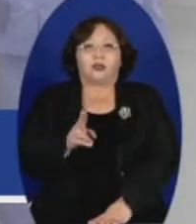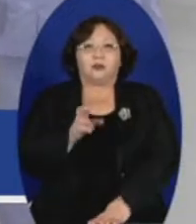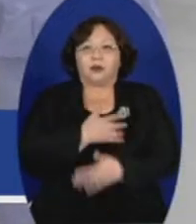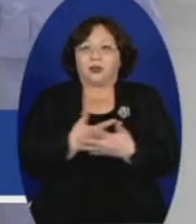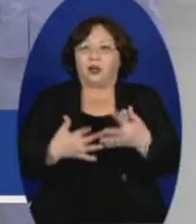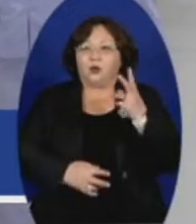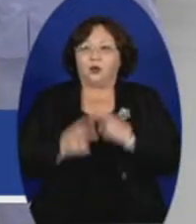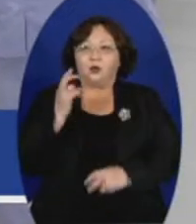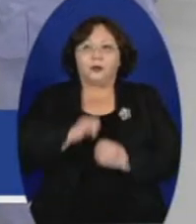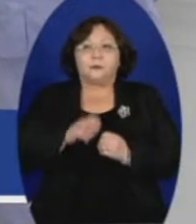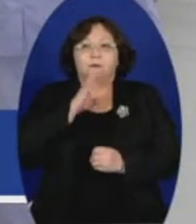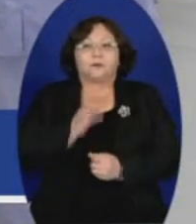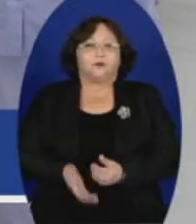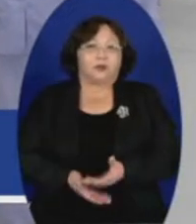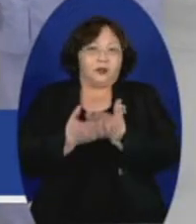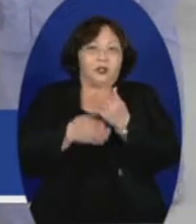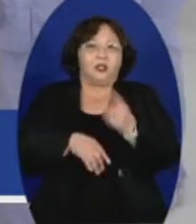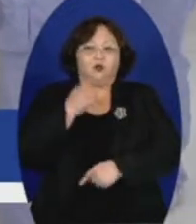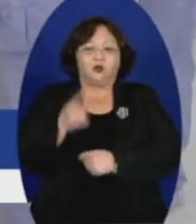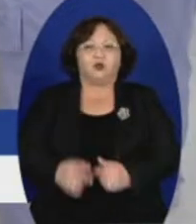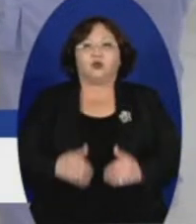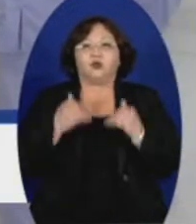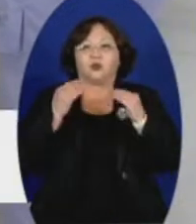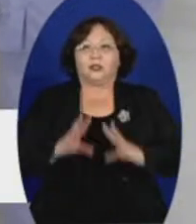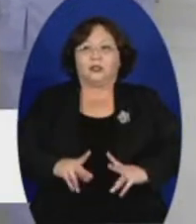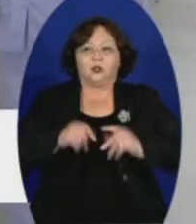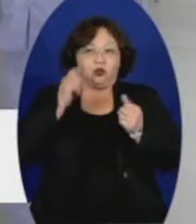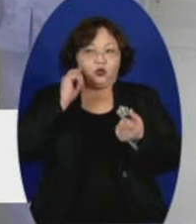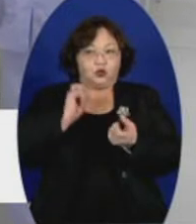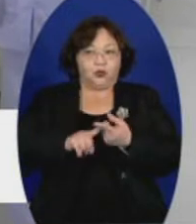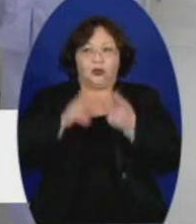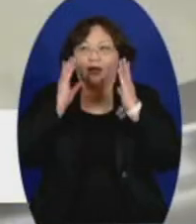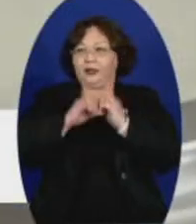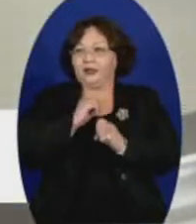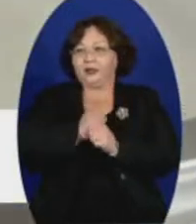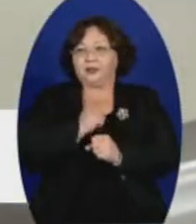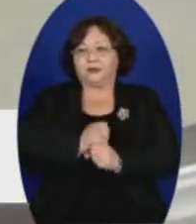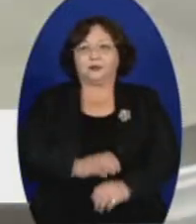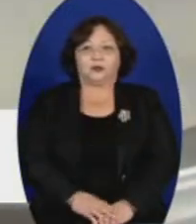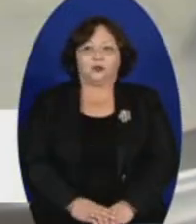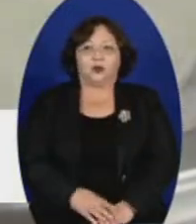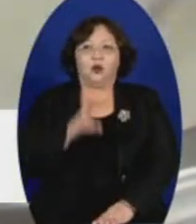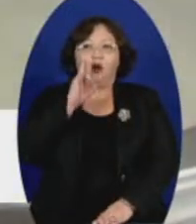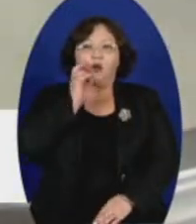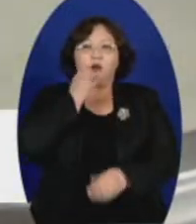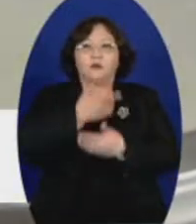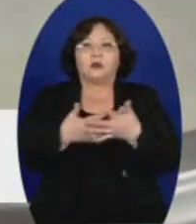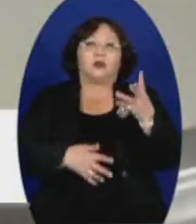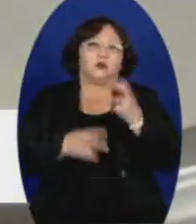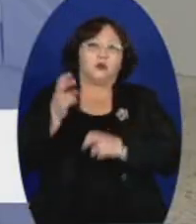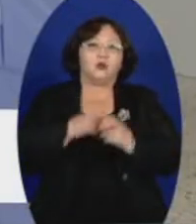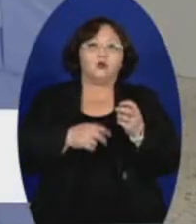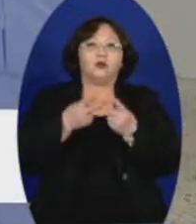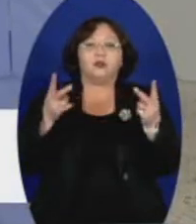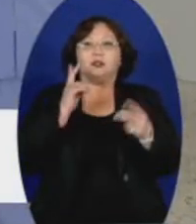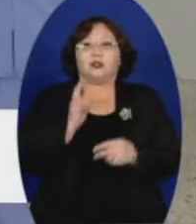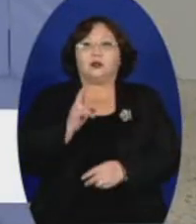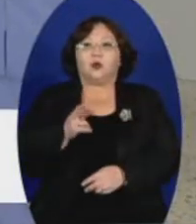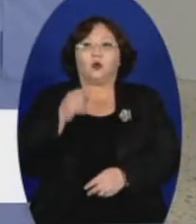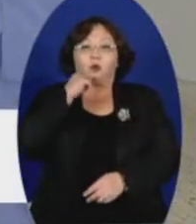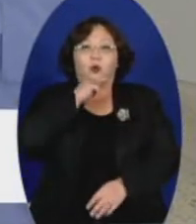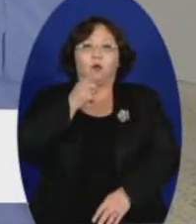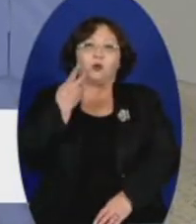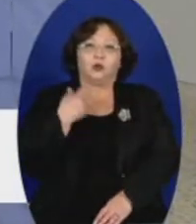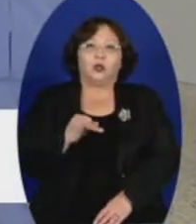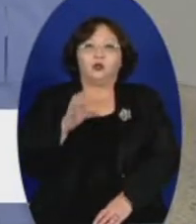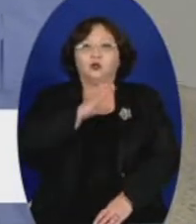ерөнхийдөө дэмжиж, энийг ер нь хөгжүүл сайжруулах зорилгоор зорилгоо тавиа ажиллаж байгаа. Хүнс үйлдвэрлэгч үндэсний компаниудын хувьд Улаанбуудай